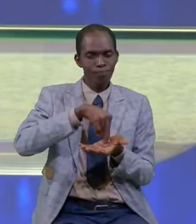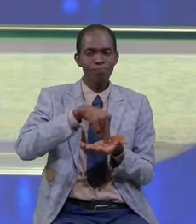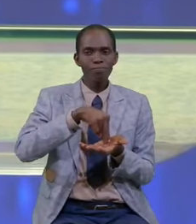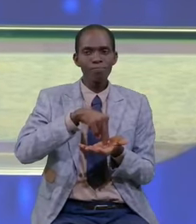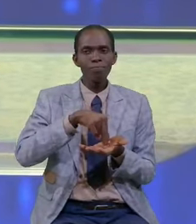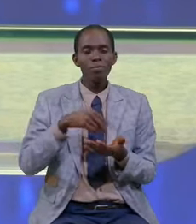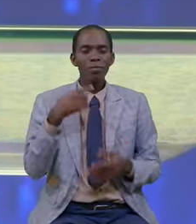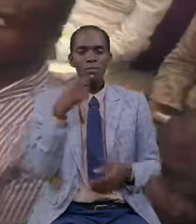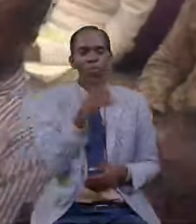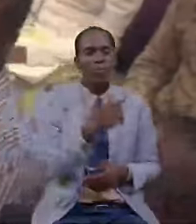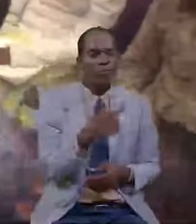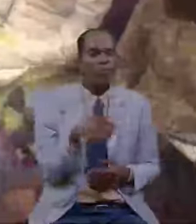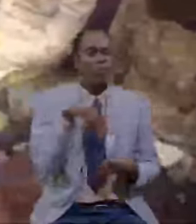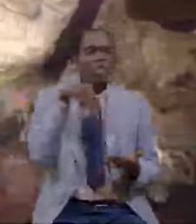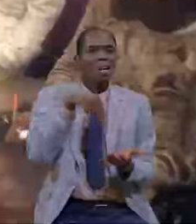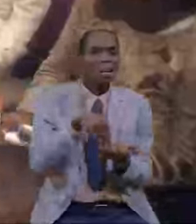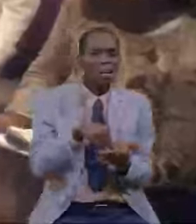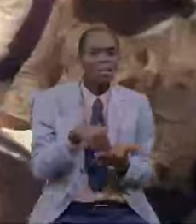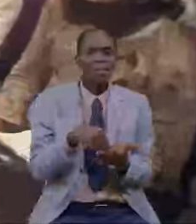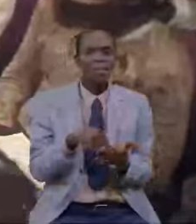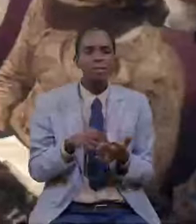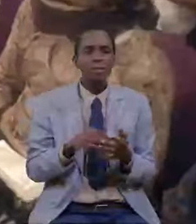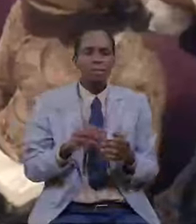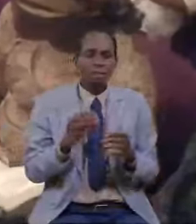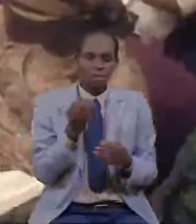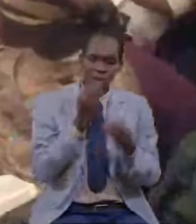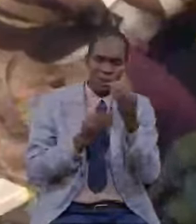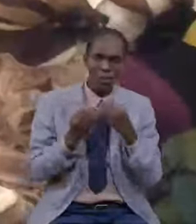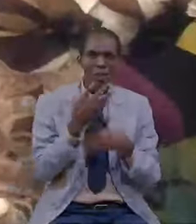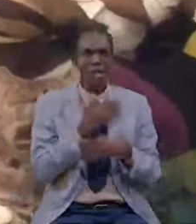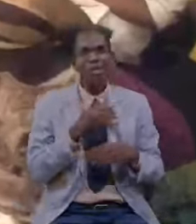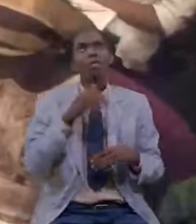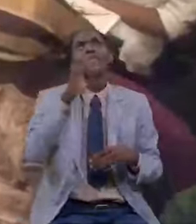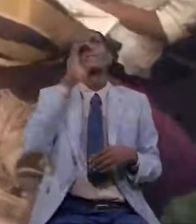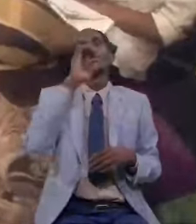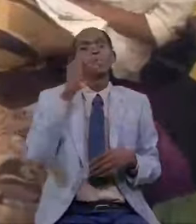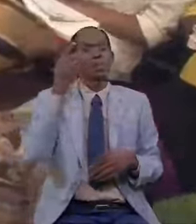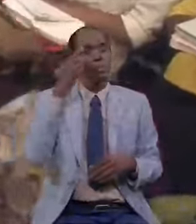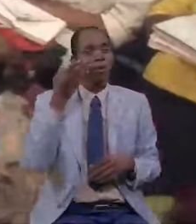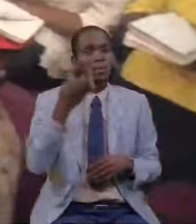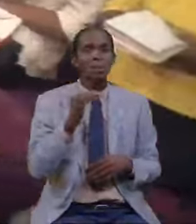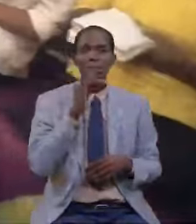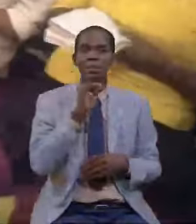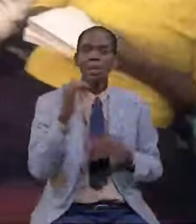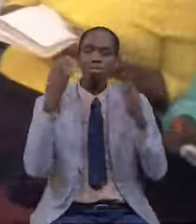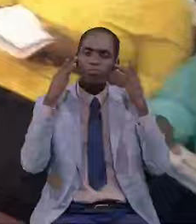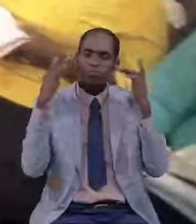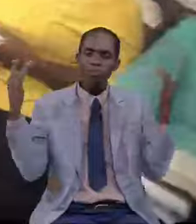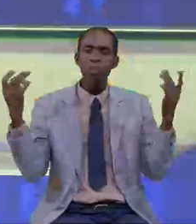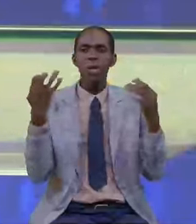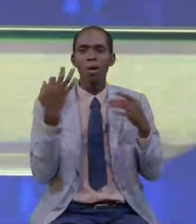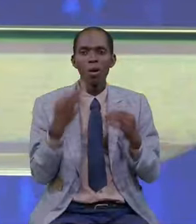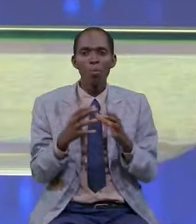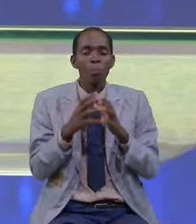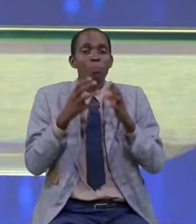Monte, dites-le à haute voix, mangez, bois, car il se fait un bruit qui annonce la pluie. Voilà le